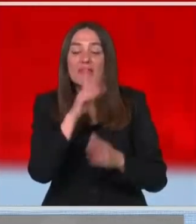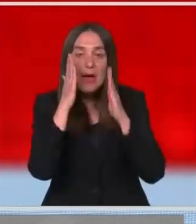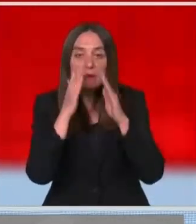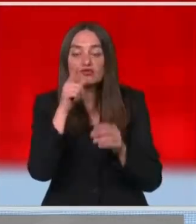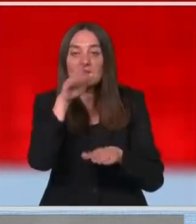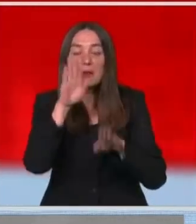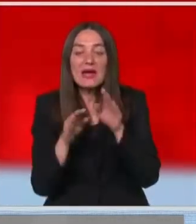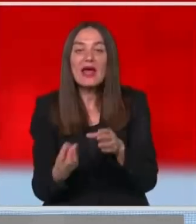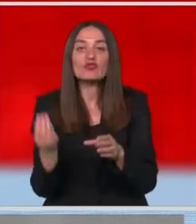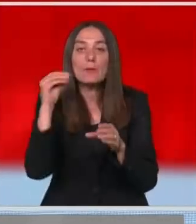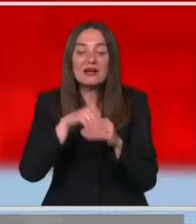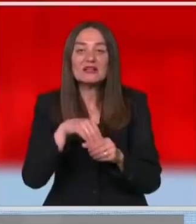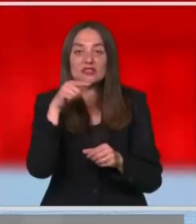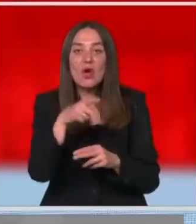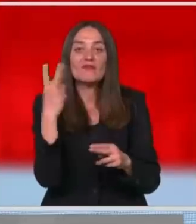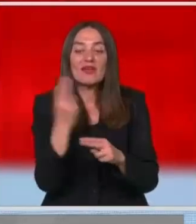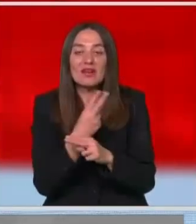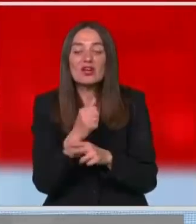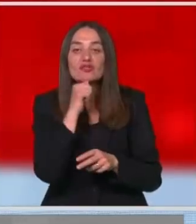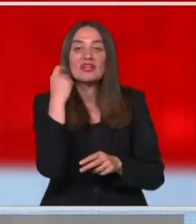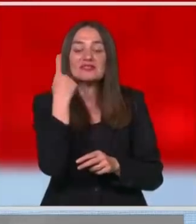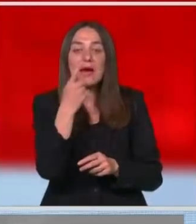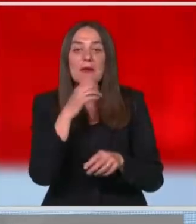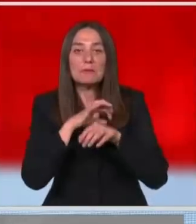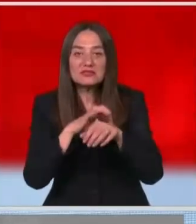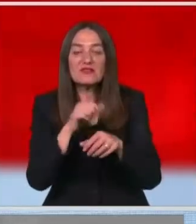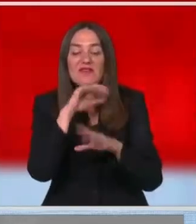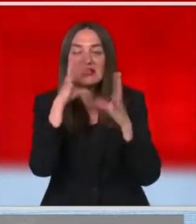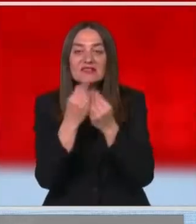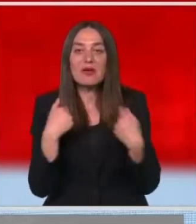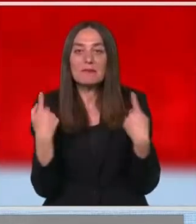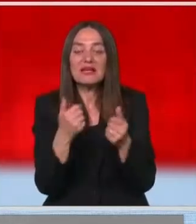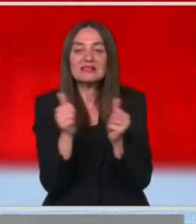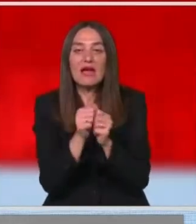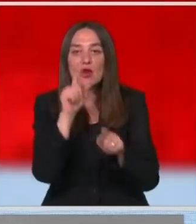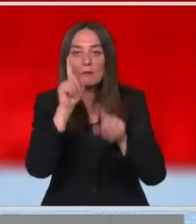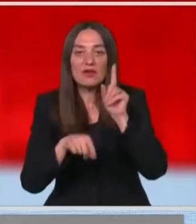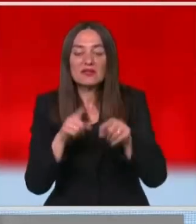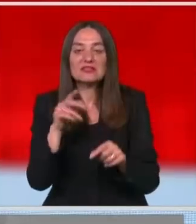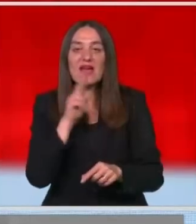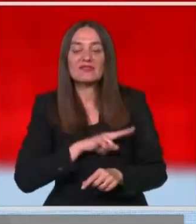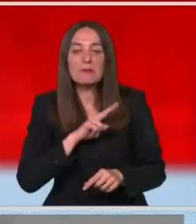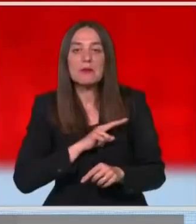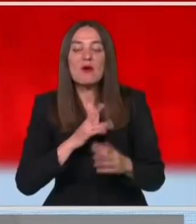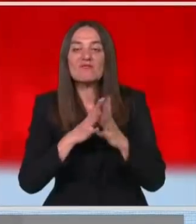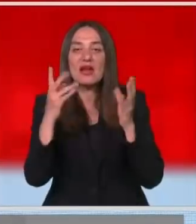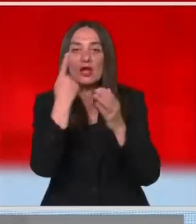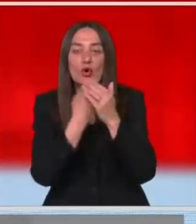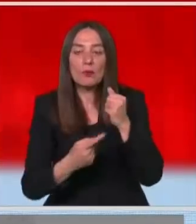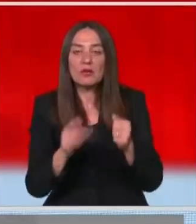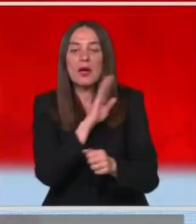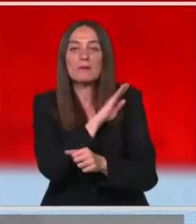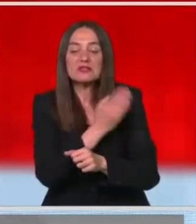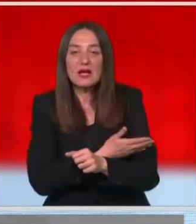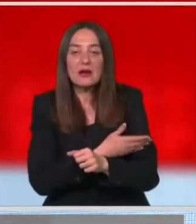mere doprinosi da ova država, a i sami poslodavci, a i svi mi zajedno kao pojedinci, trpimo ogromne gubitke u